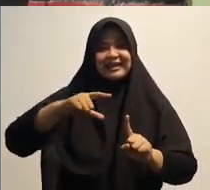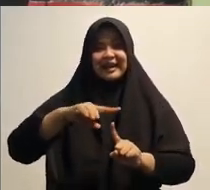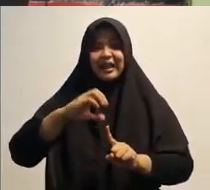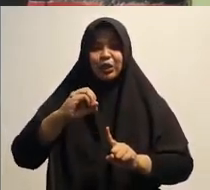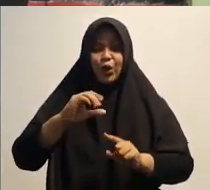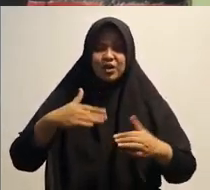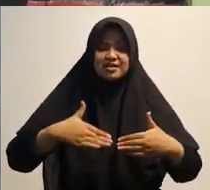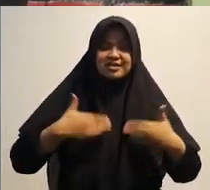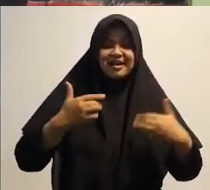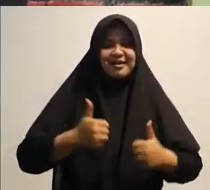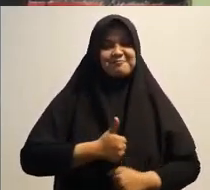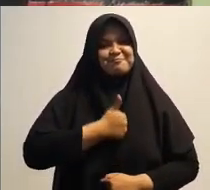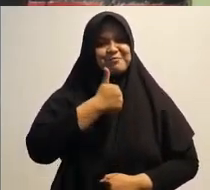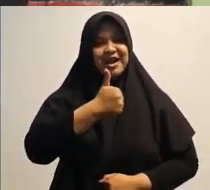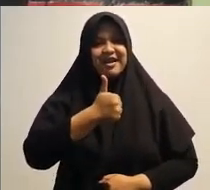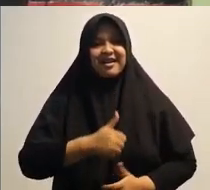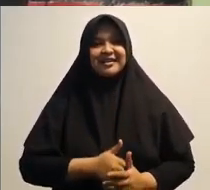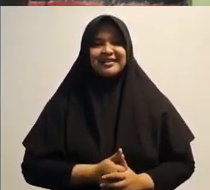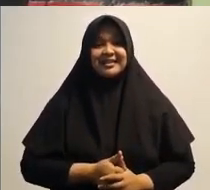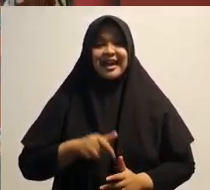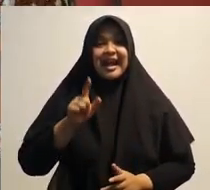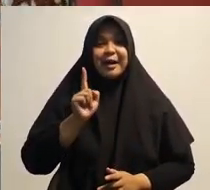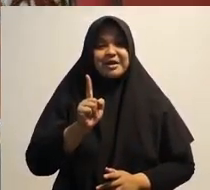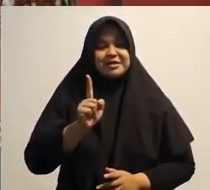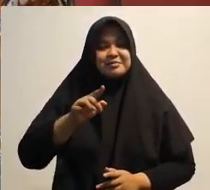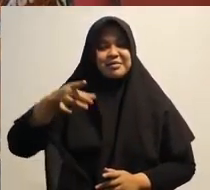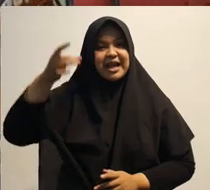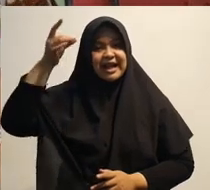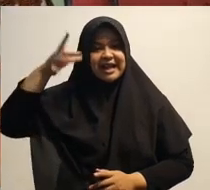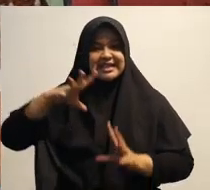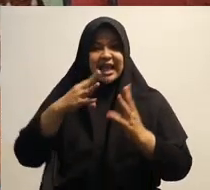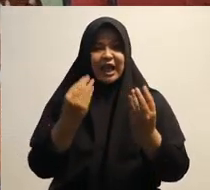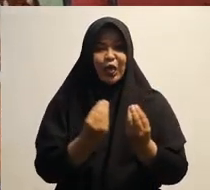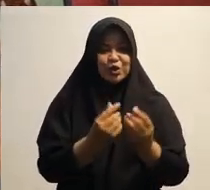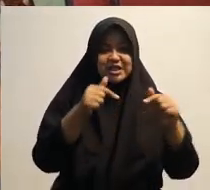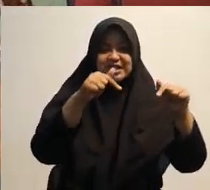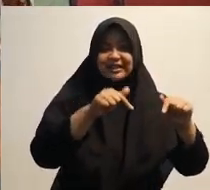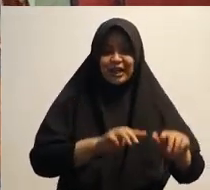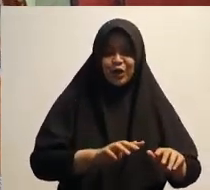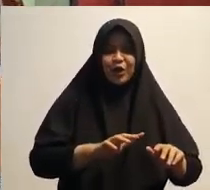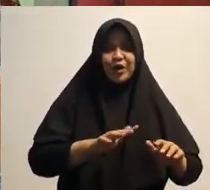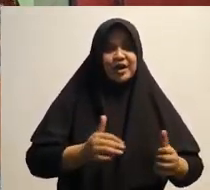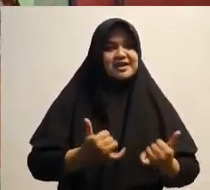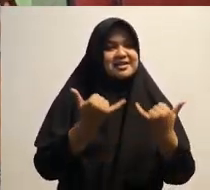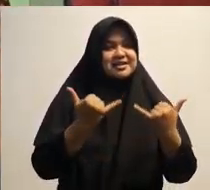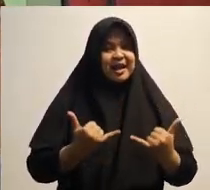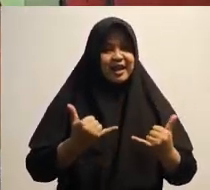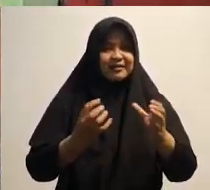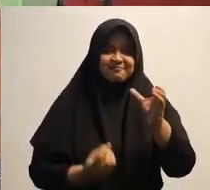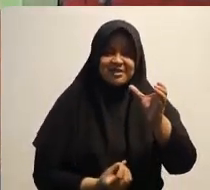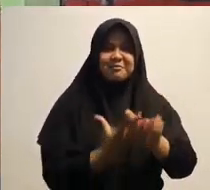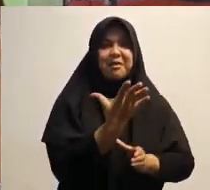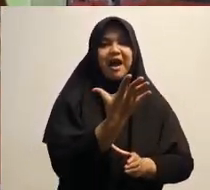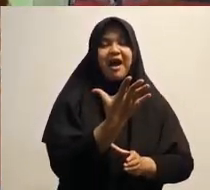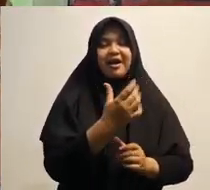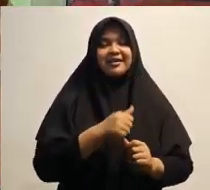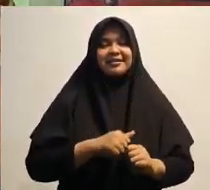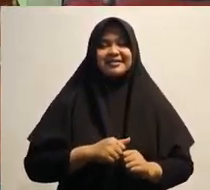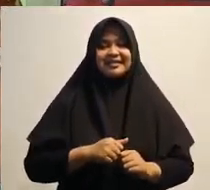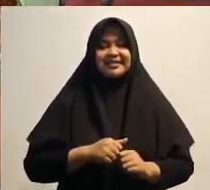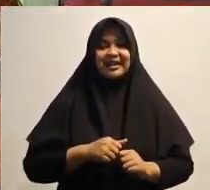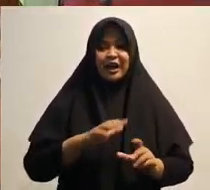bangga karena keberadaan desa inklusi di desa Sendangderto ternyata sekarang sudah semakin